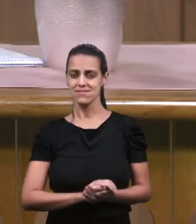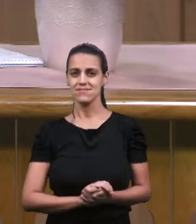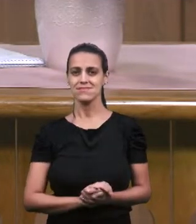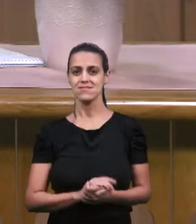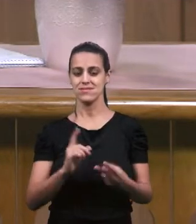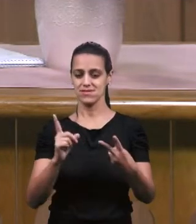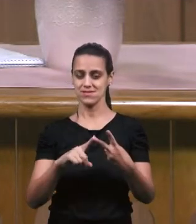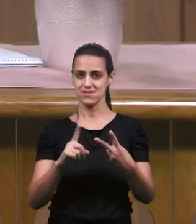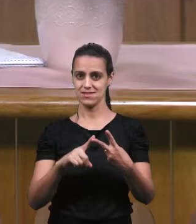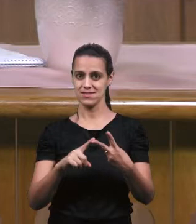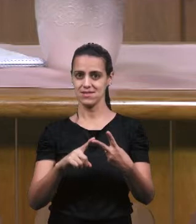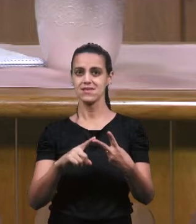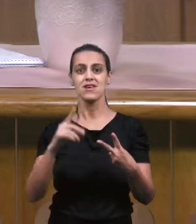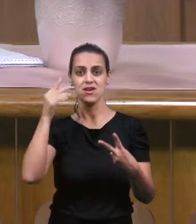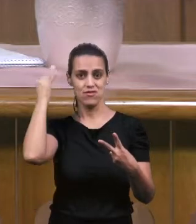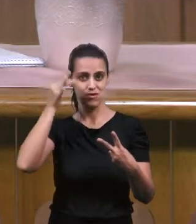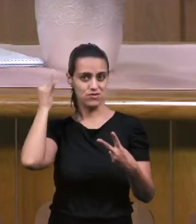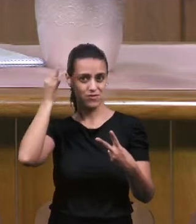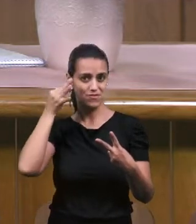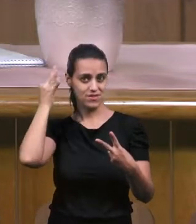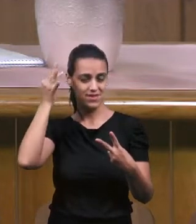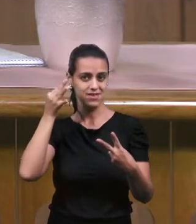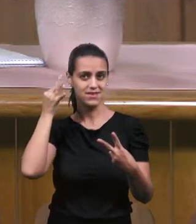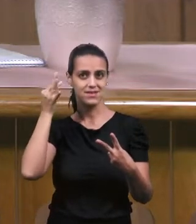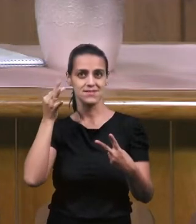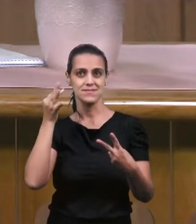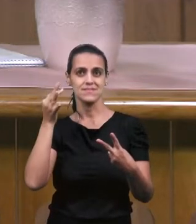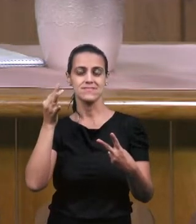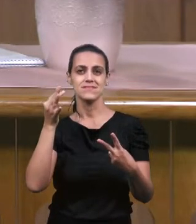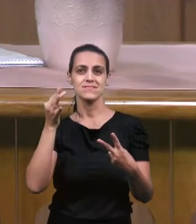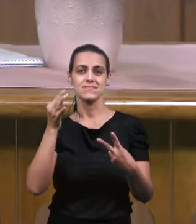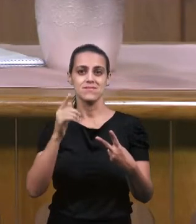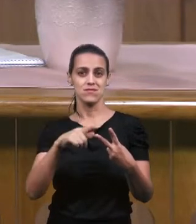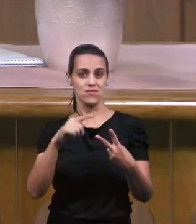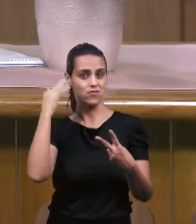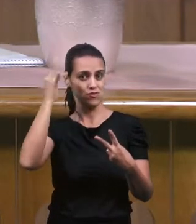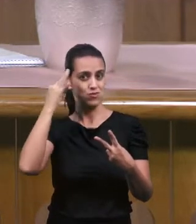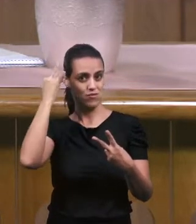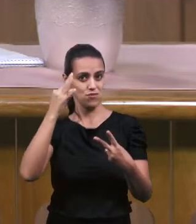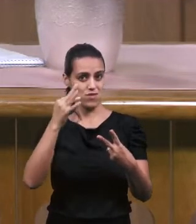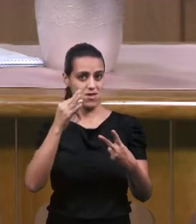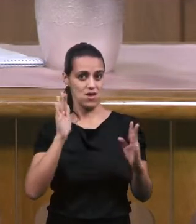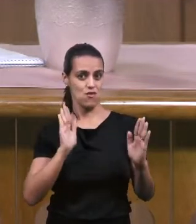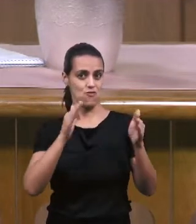patristes. La deuxième, c'était la philosophie